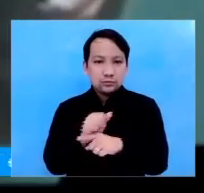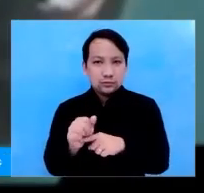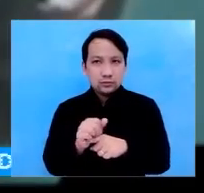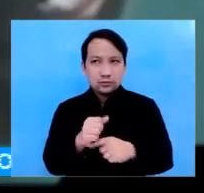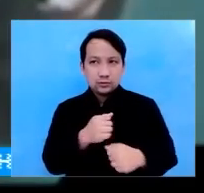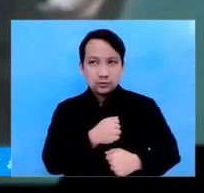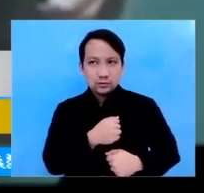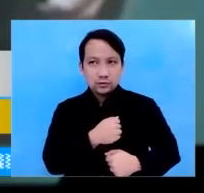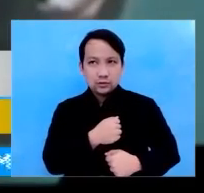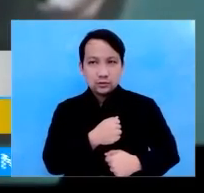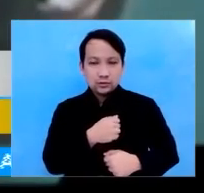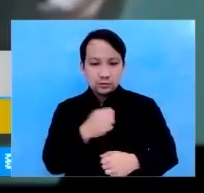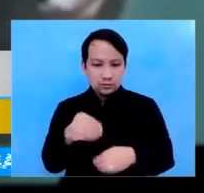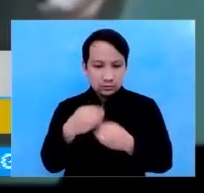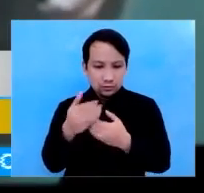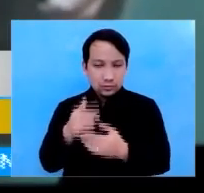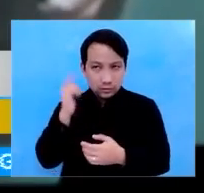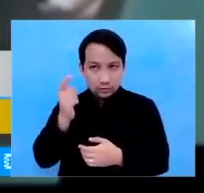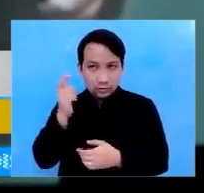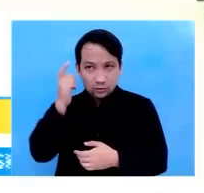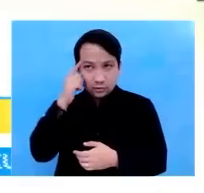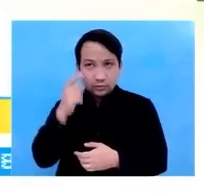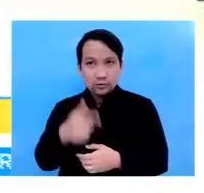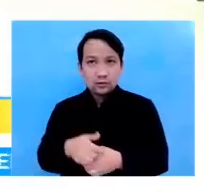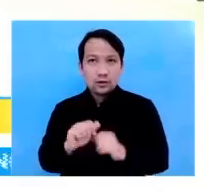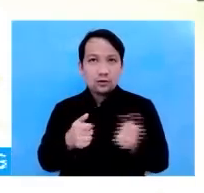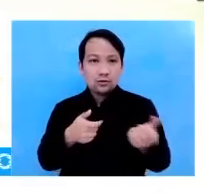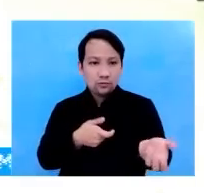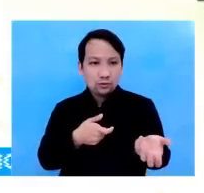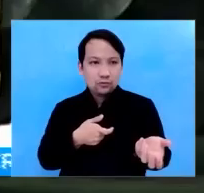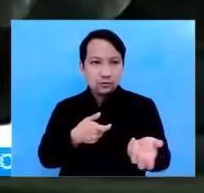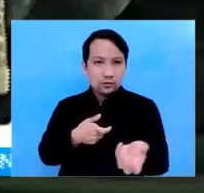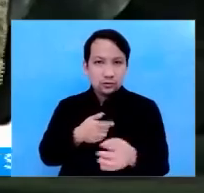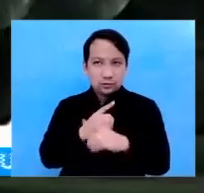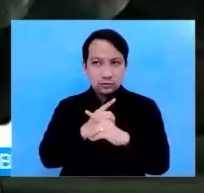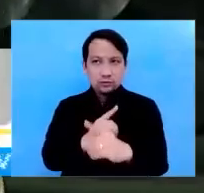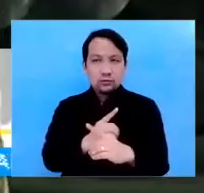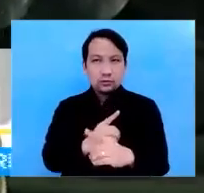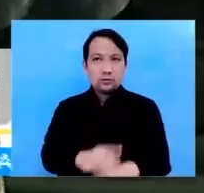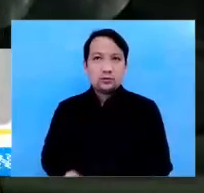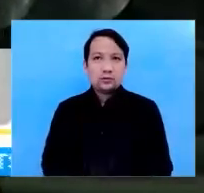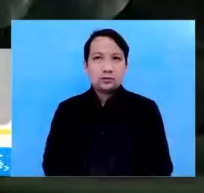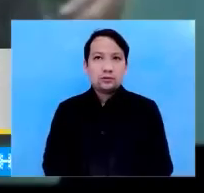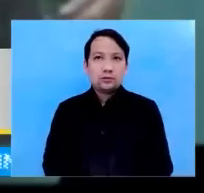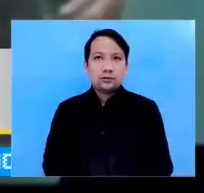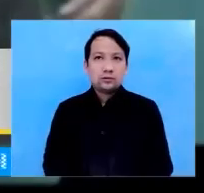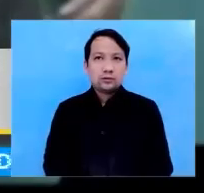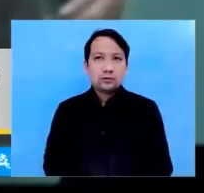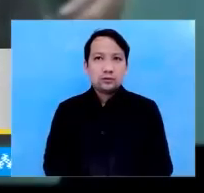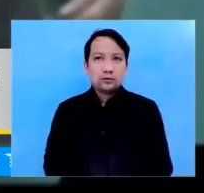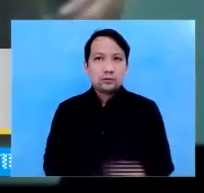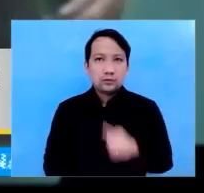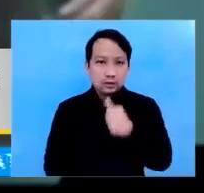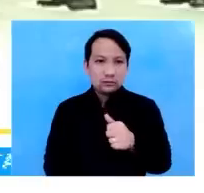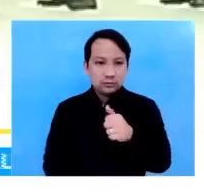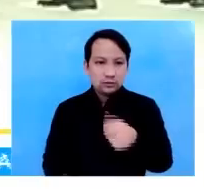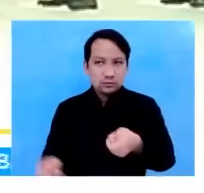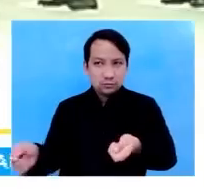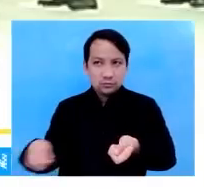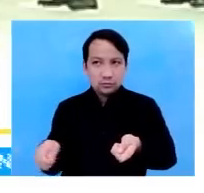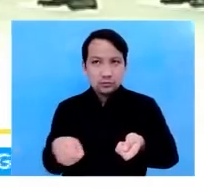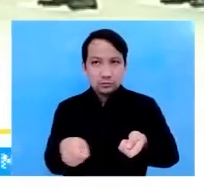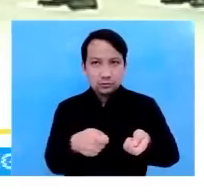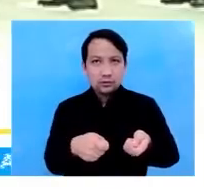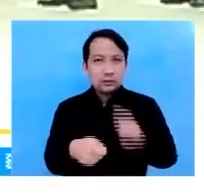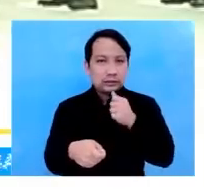ating gobyerno kung paano humawak ng baril, paano dumepensa to defend our country, hindi po para humawak ng walis.